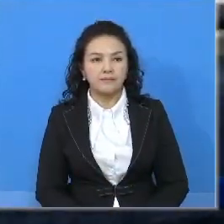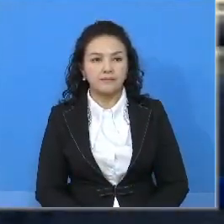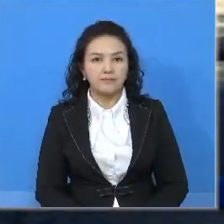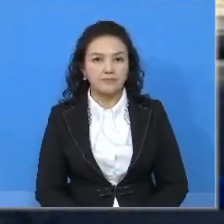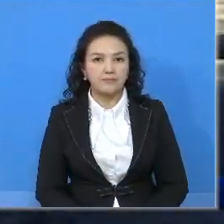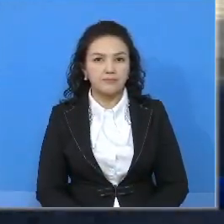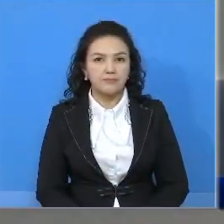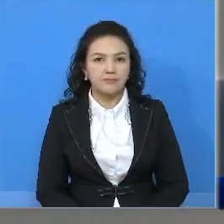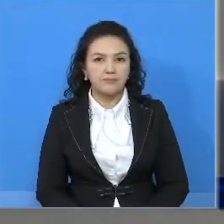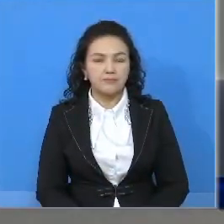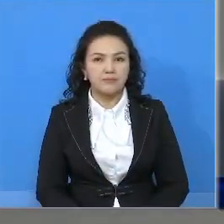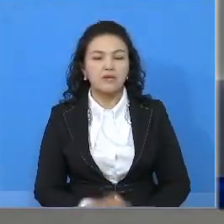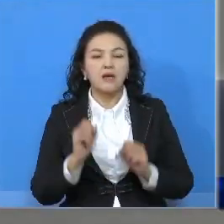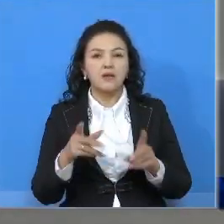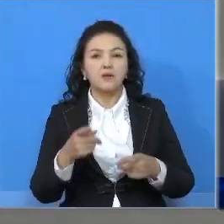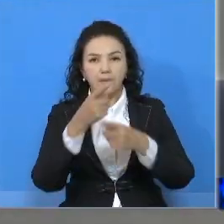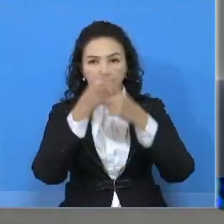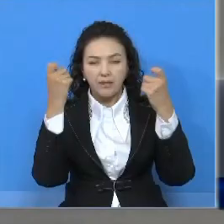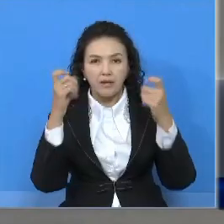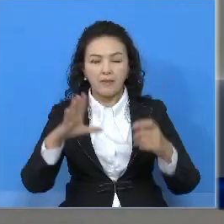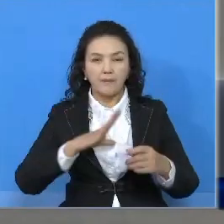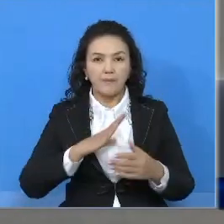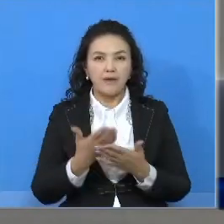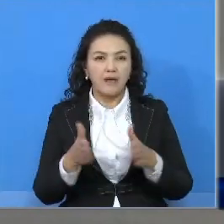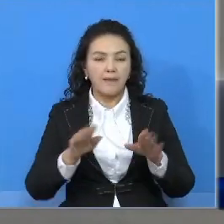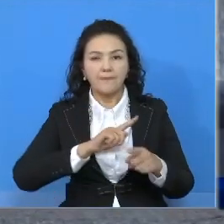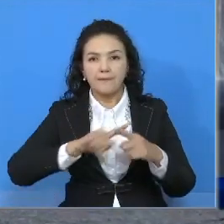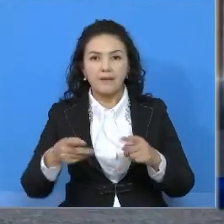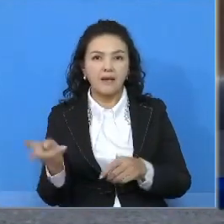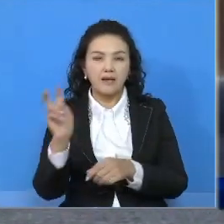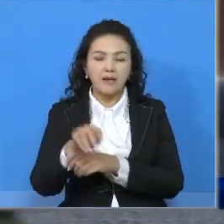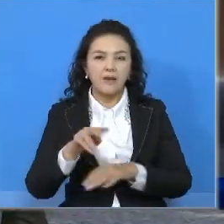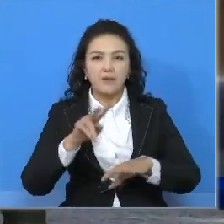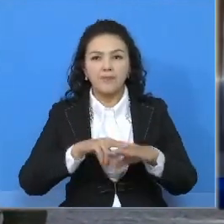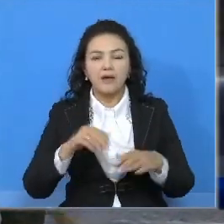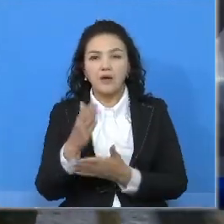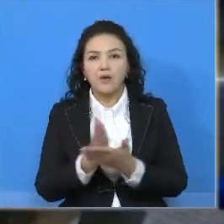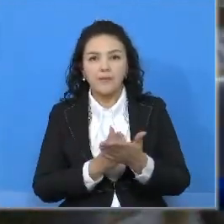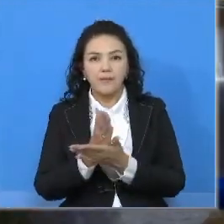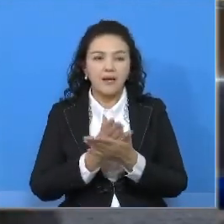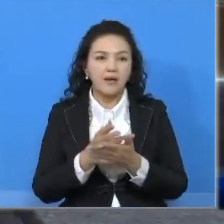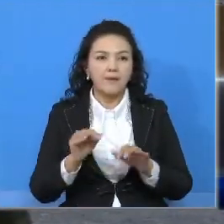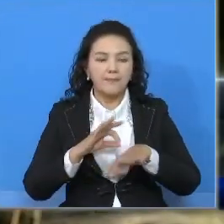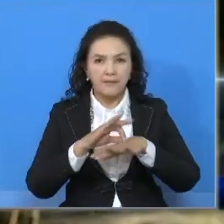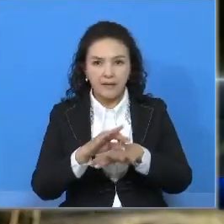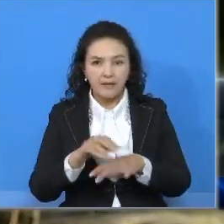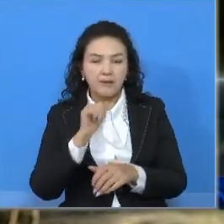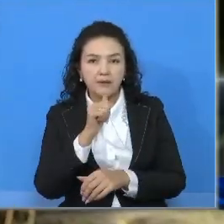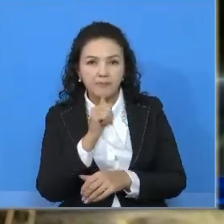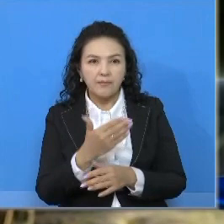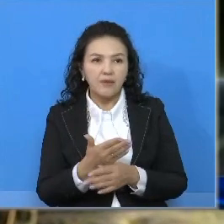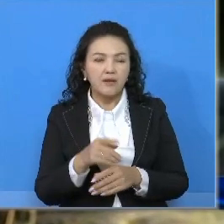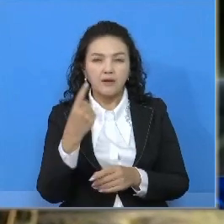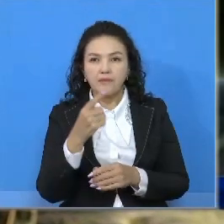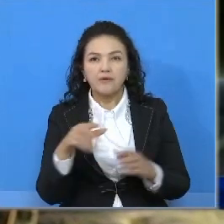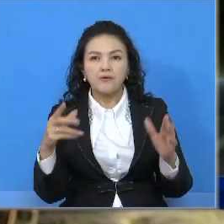ту калиточку. Как только поступило сообщение, на место немедленно выехала оперативная служба. Саперами проводилось обследование. Ни в